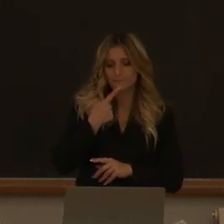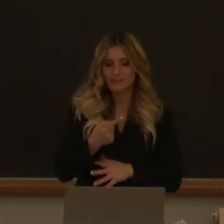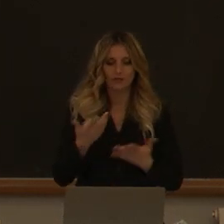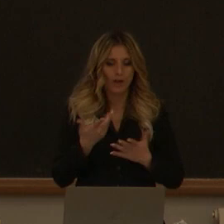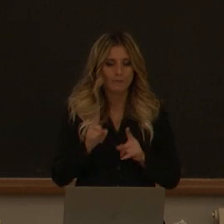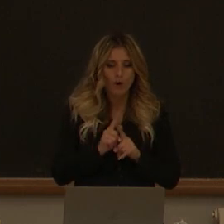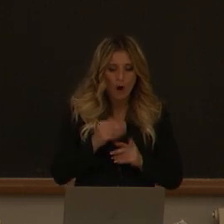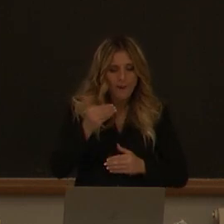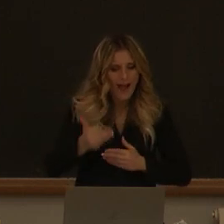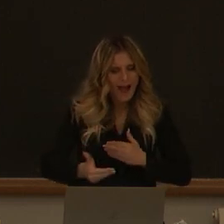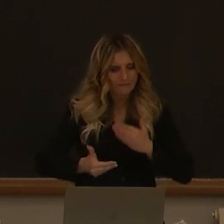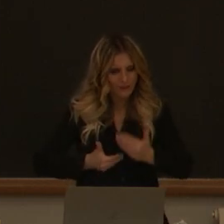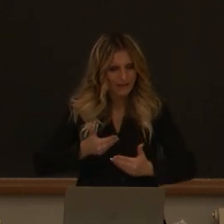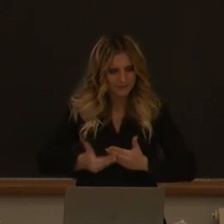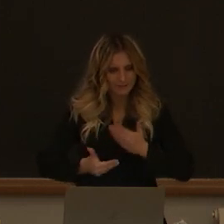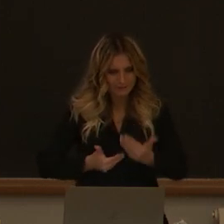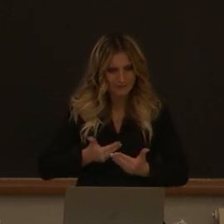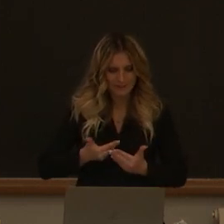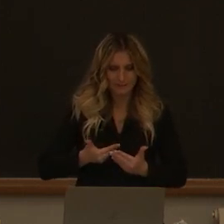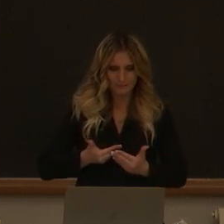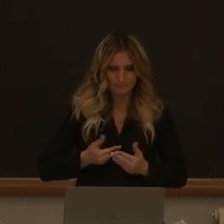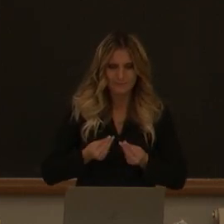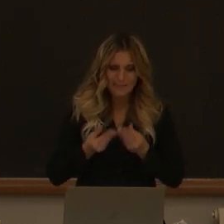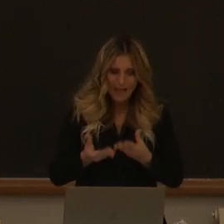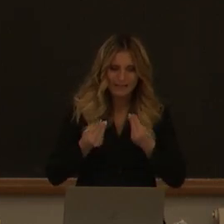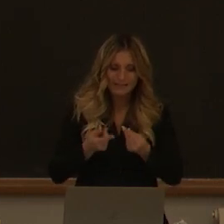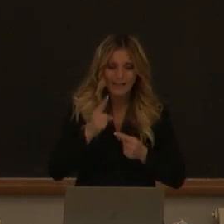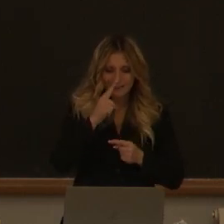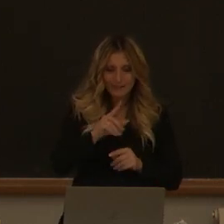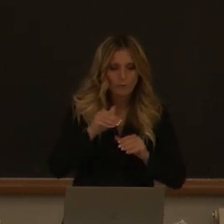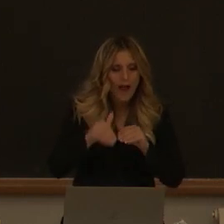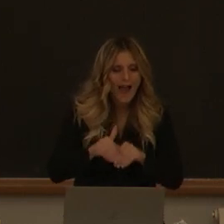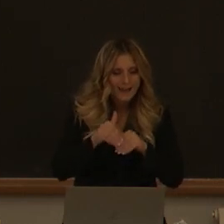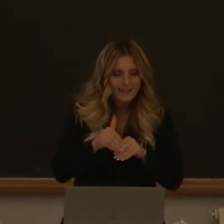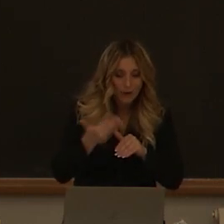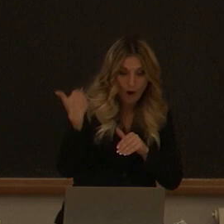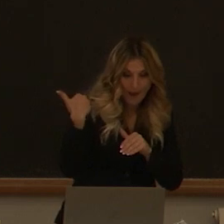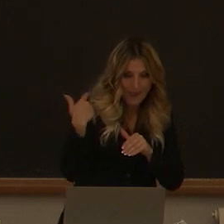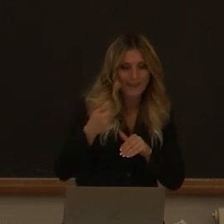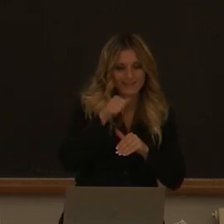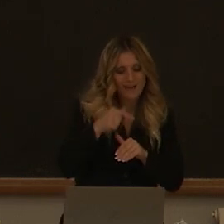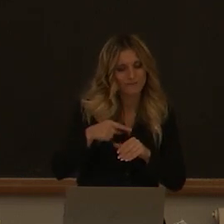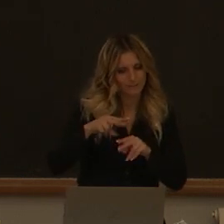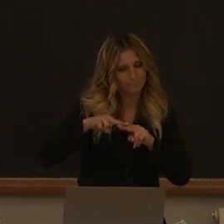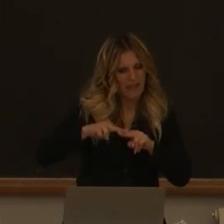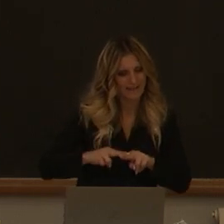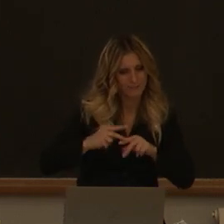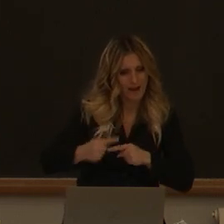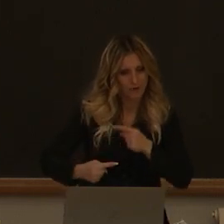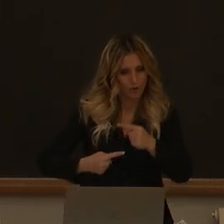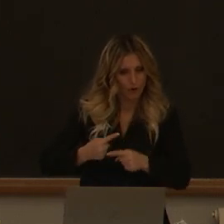a portare avanti quello che poi sono le pratiche agricole tradizionali, e anche di come